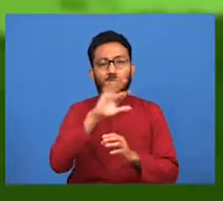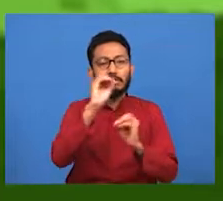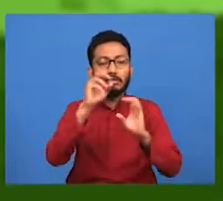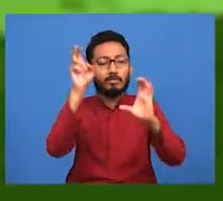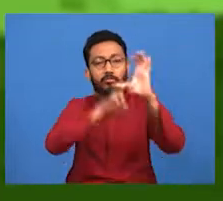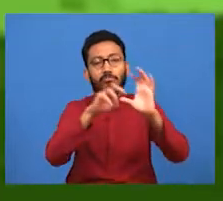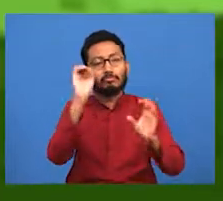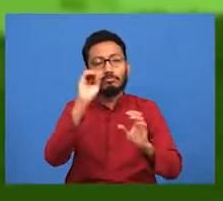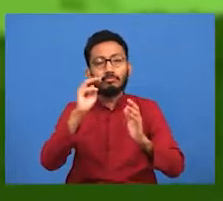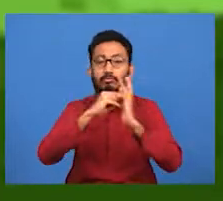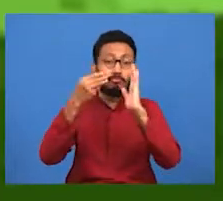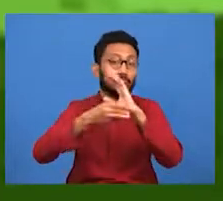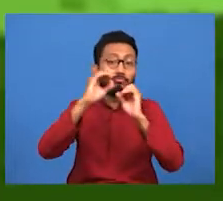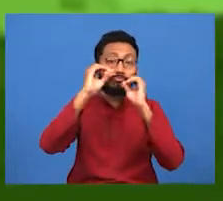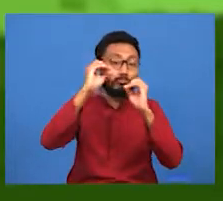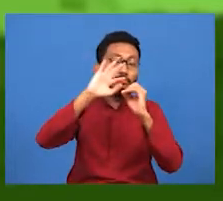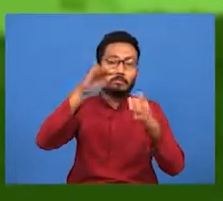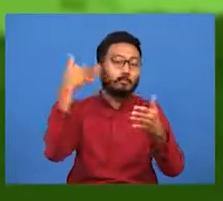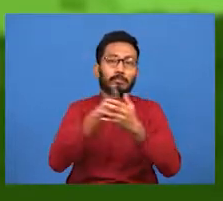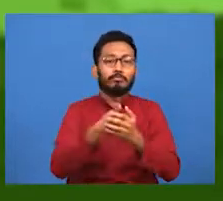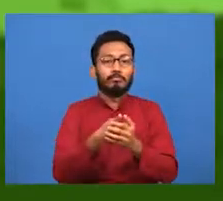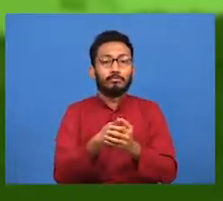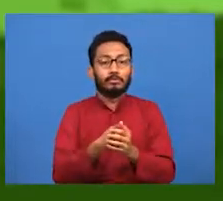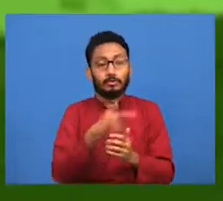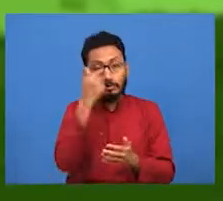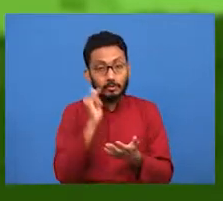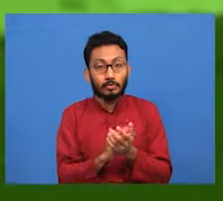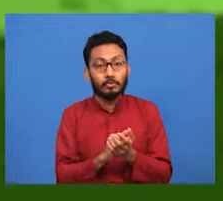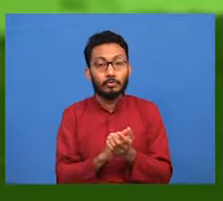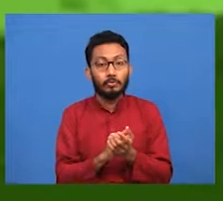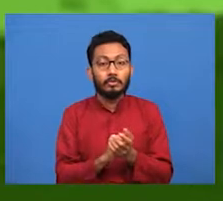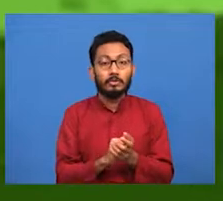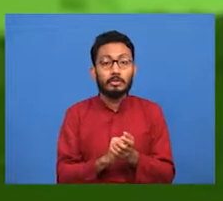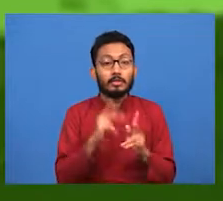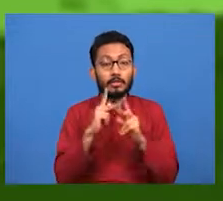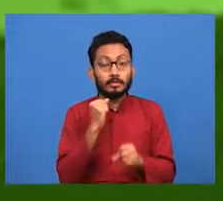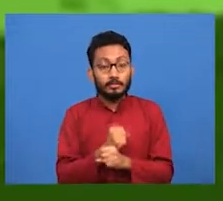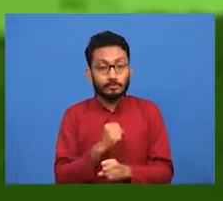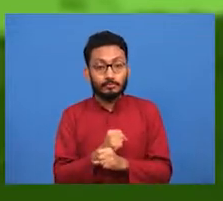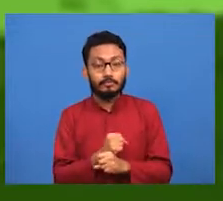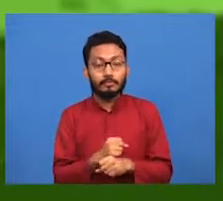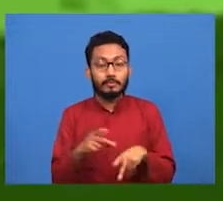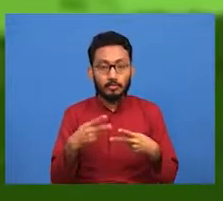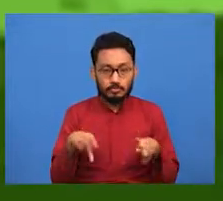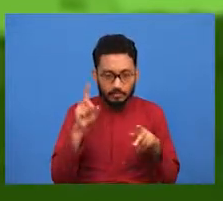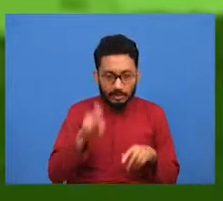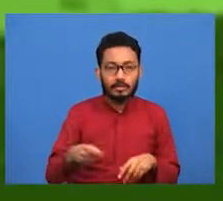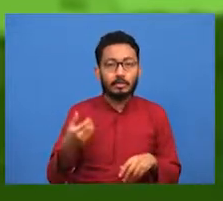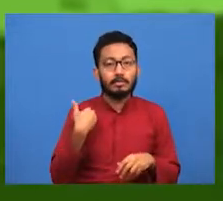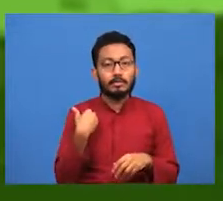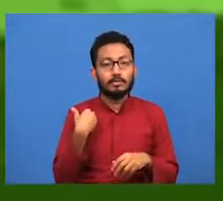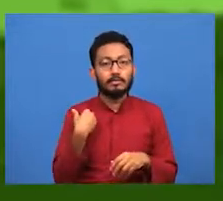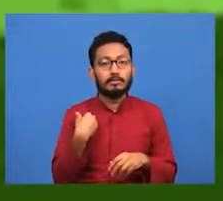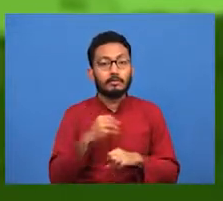sampai. Justru, kata kerja ini perlu dijelaskan dengan lebih lanjut